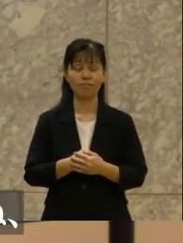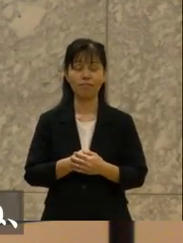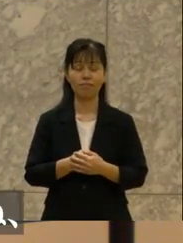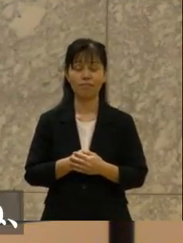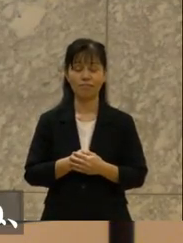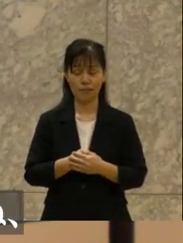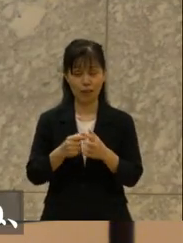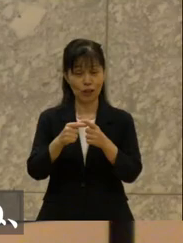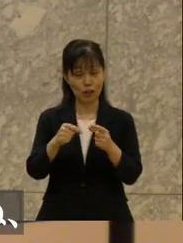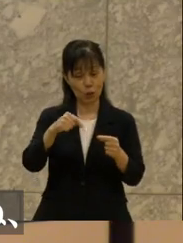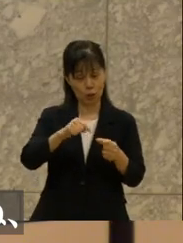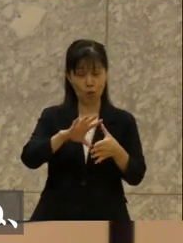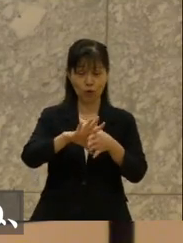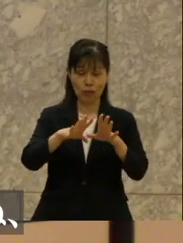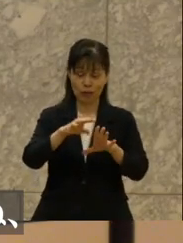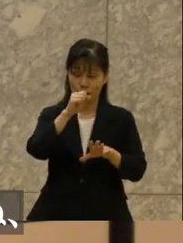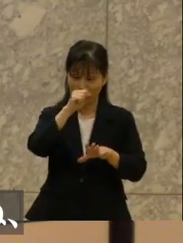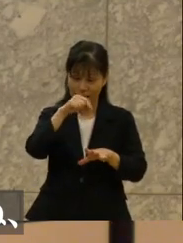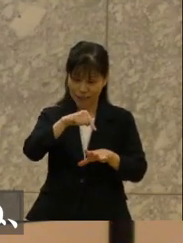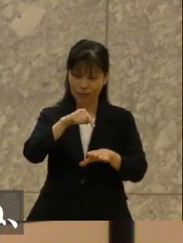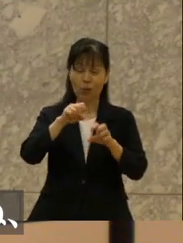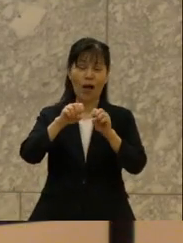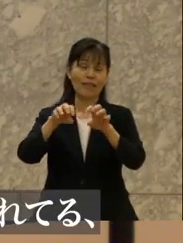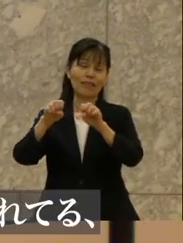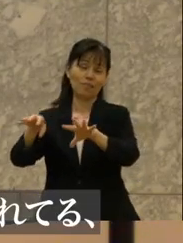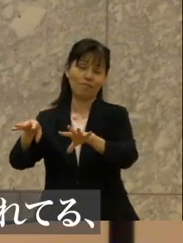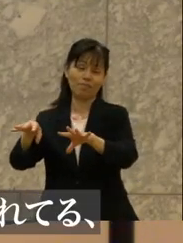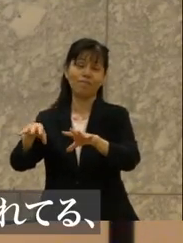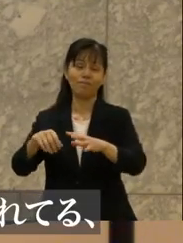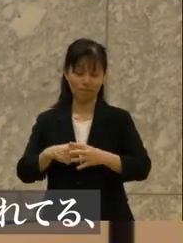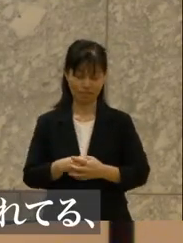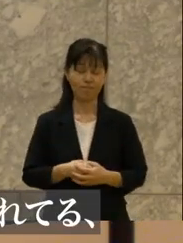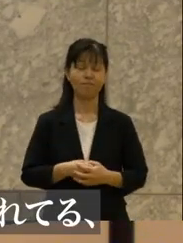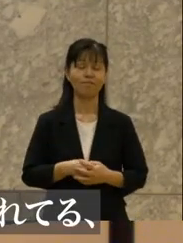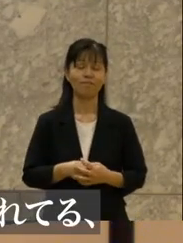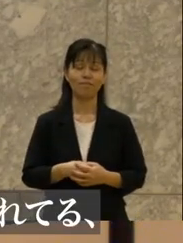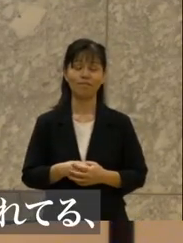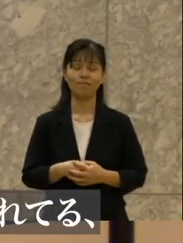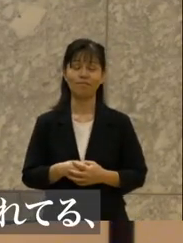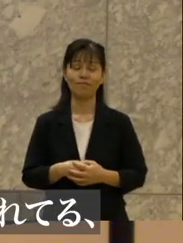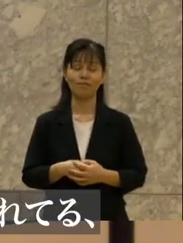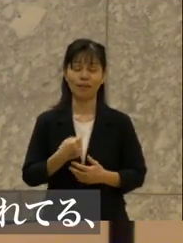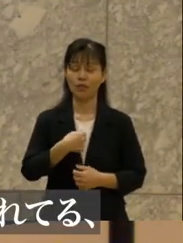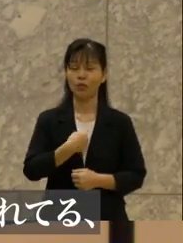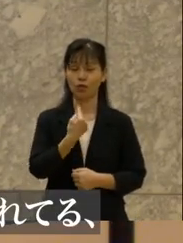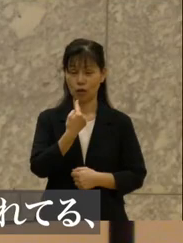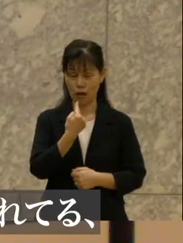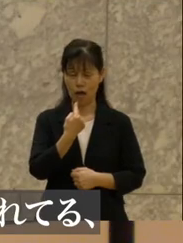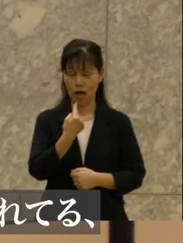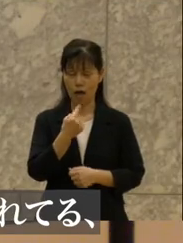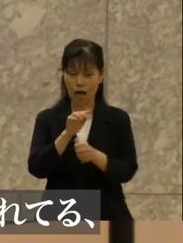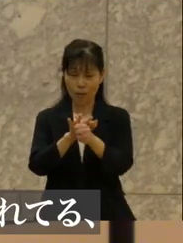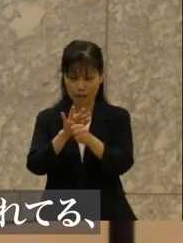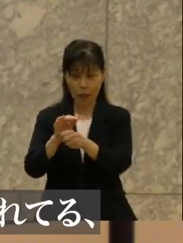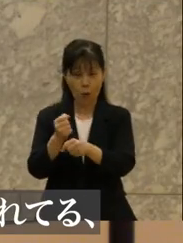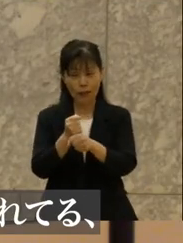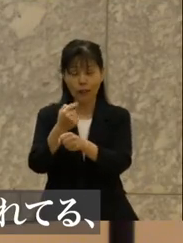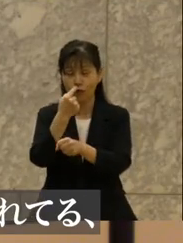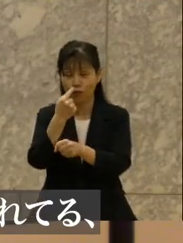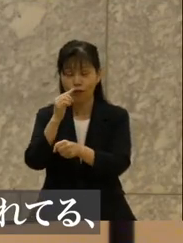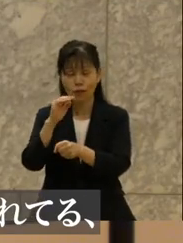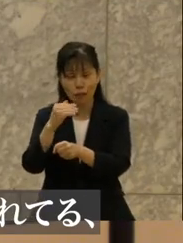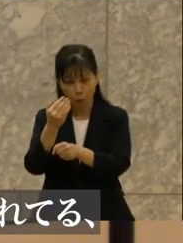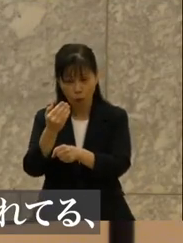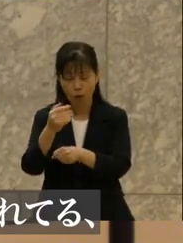日本の文化の良さはそこで発信できたりですねあるいはあの自分が励まして応援してるんだけども